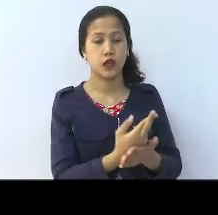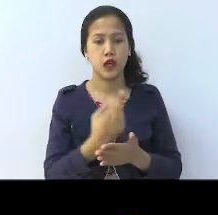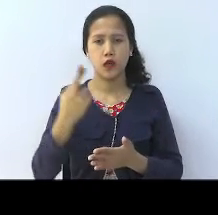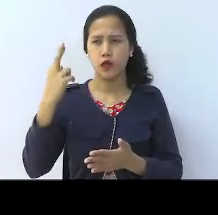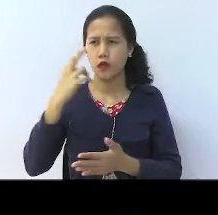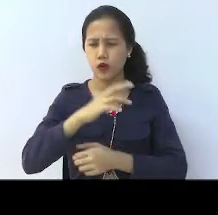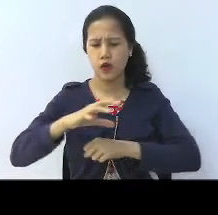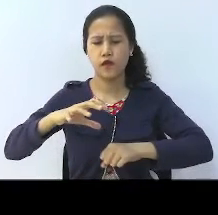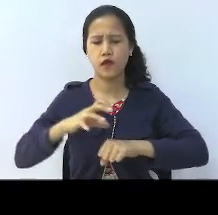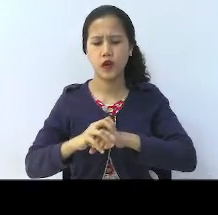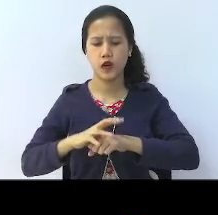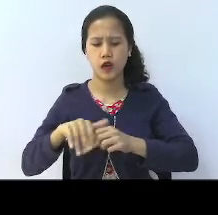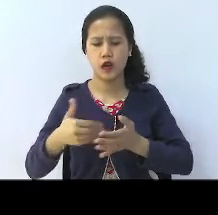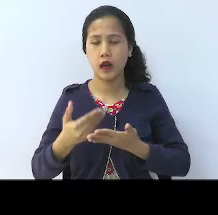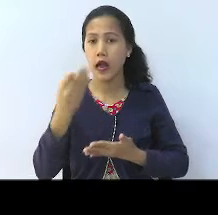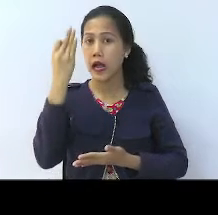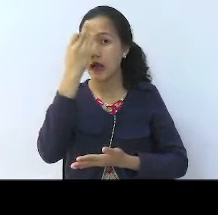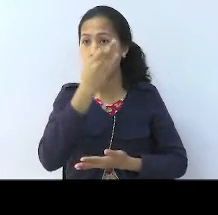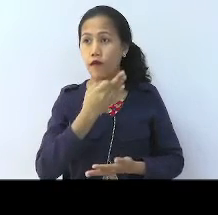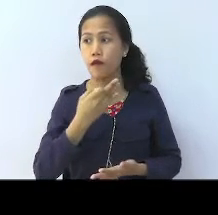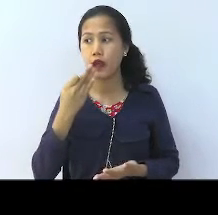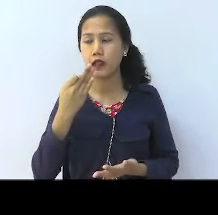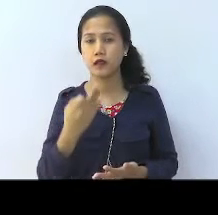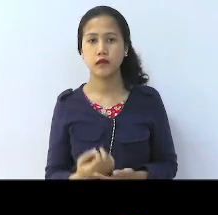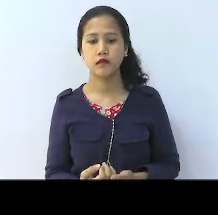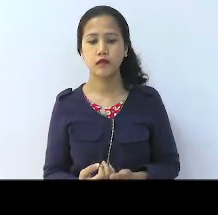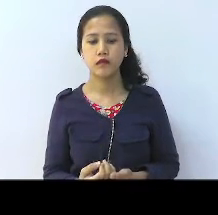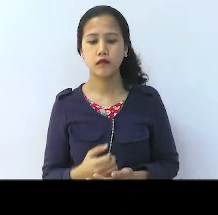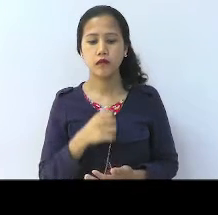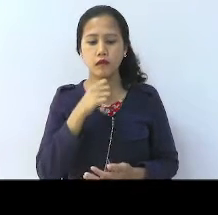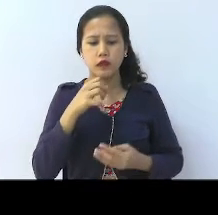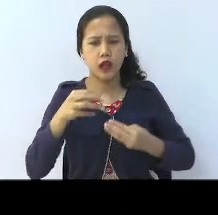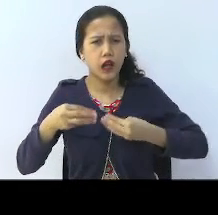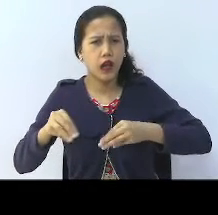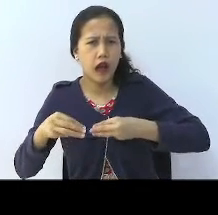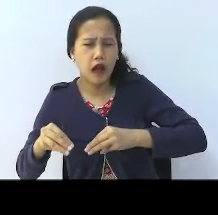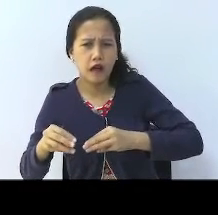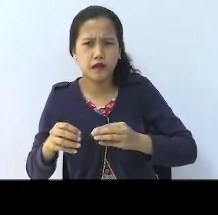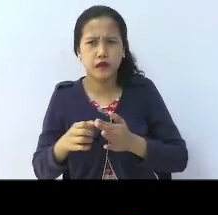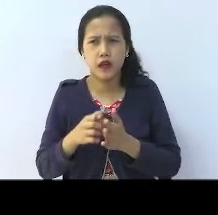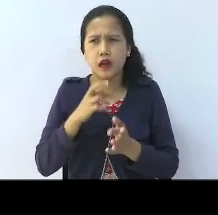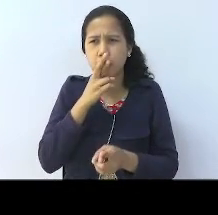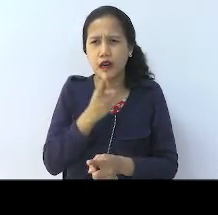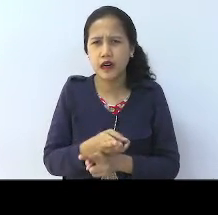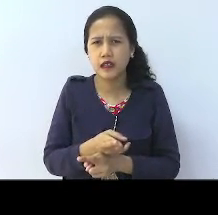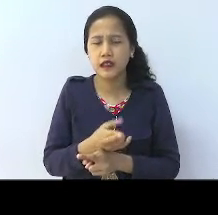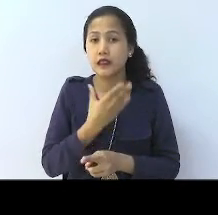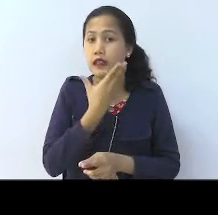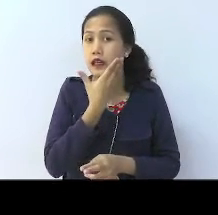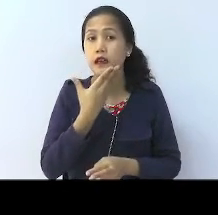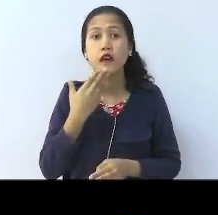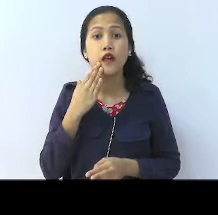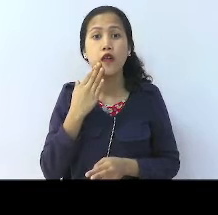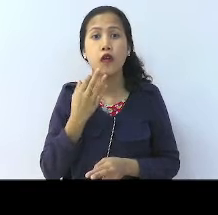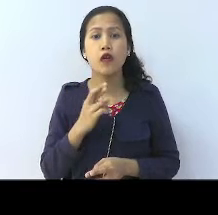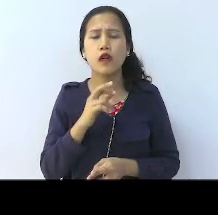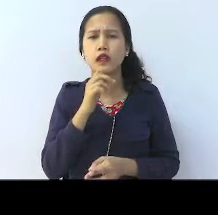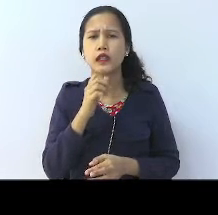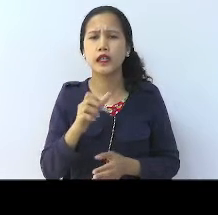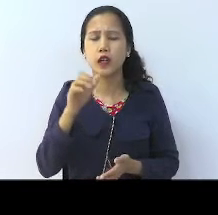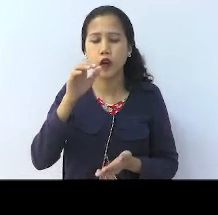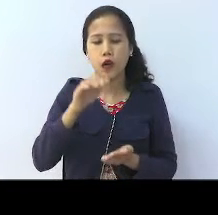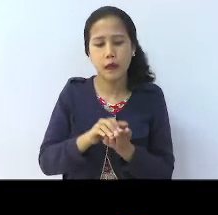mga tinuro ko kanina. Muscle dito sa leeg, dito sa bandang ulo. Yan, maaring